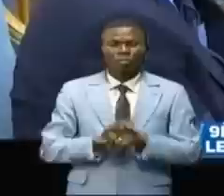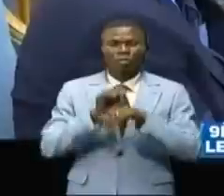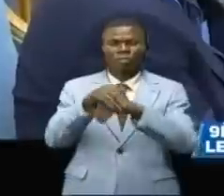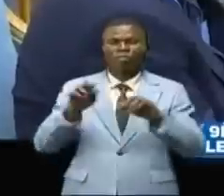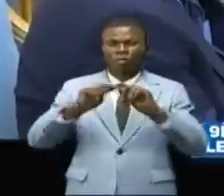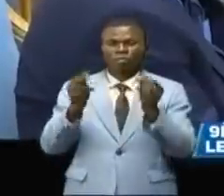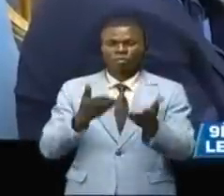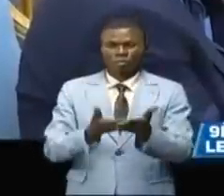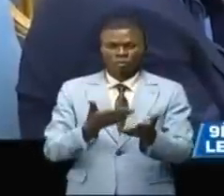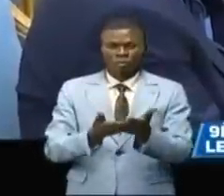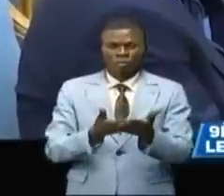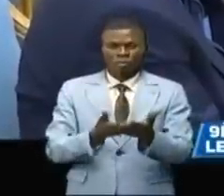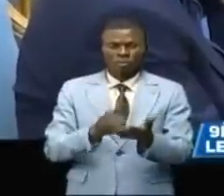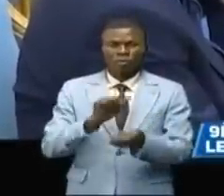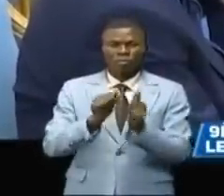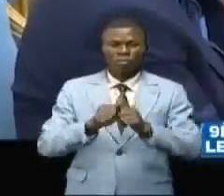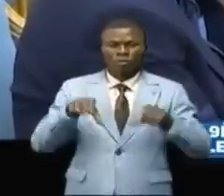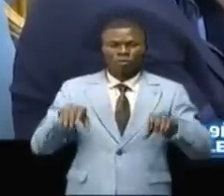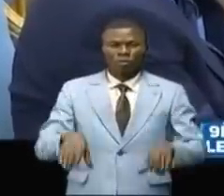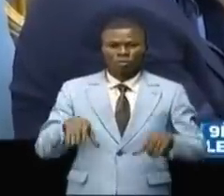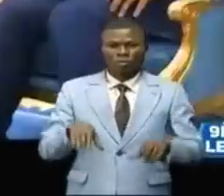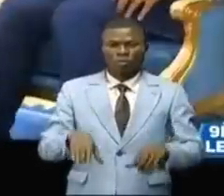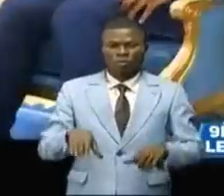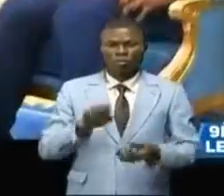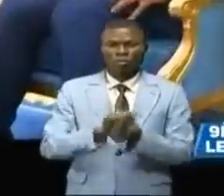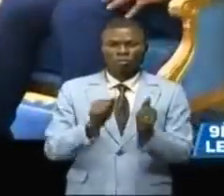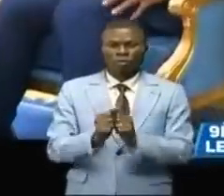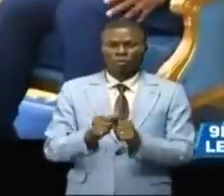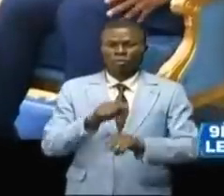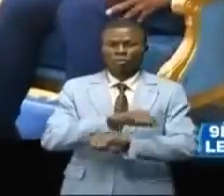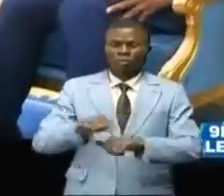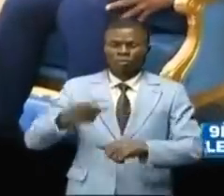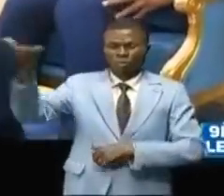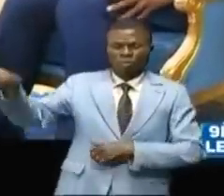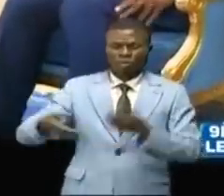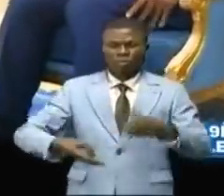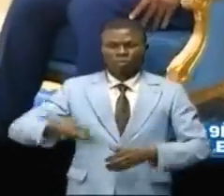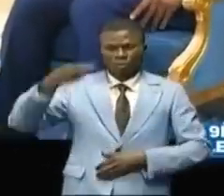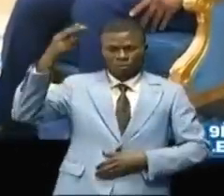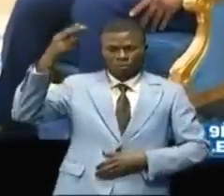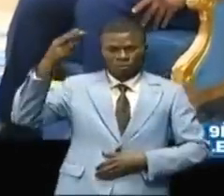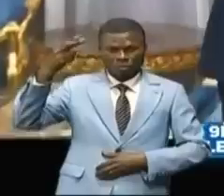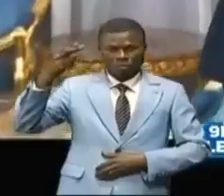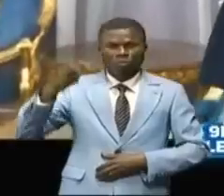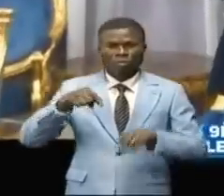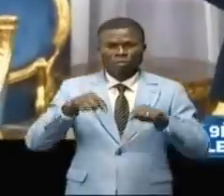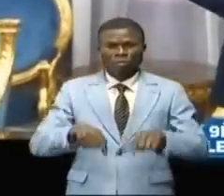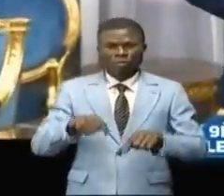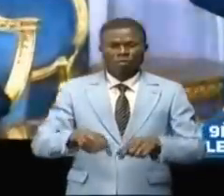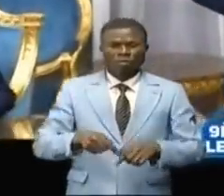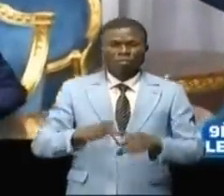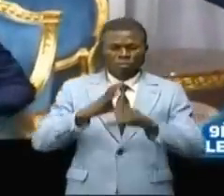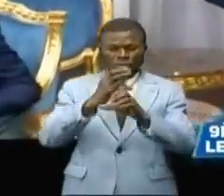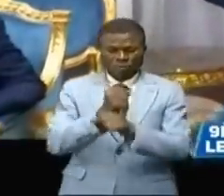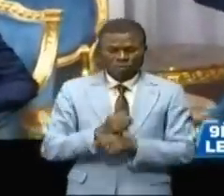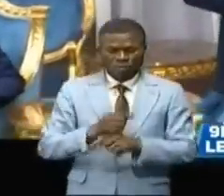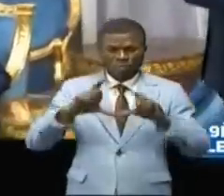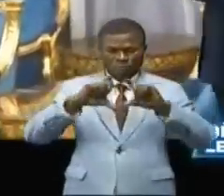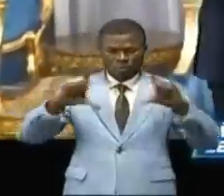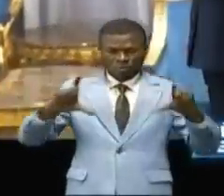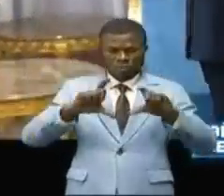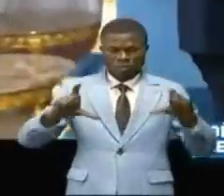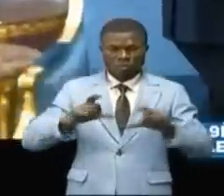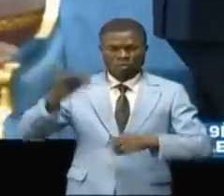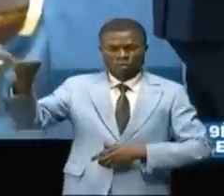participants. La République du Congo, comptée parmi les invités de marque, vient de recevoir ce jour son invitation des mains